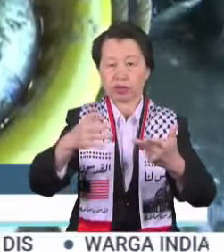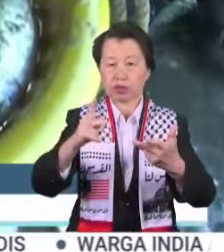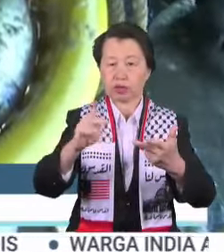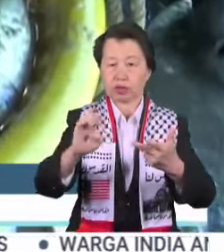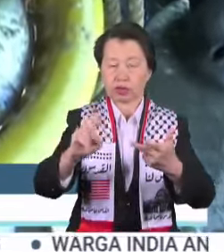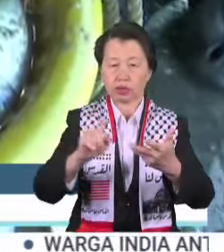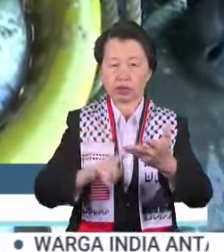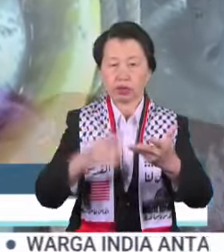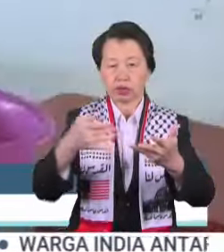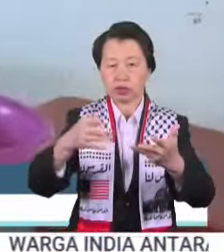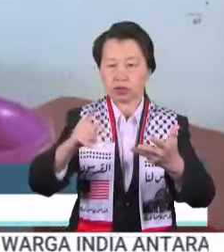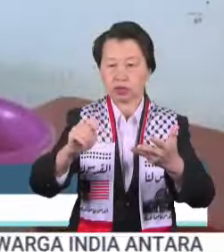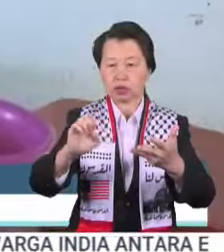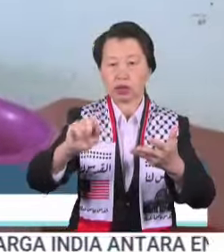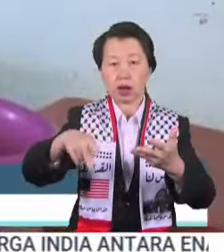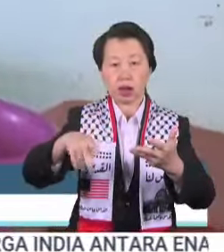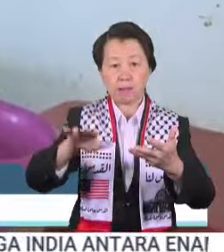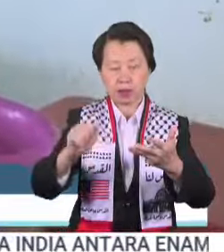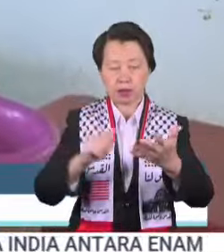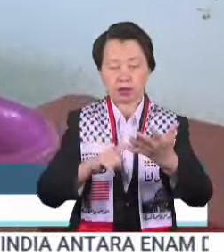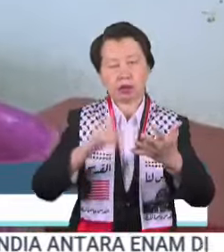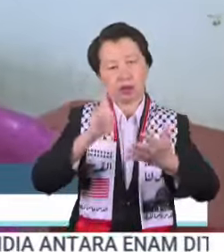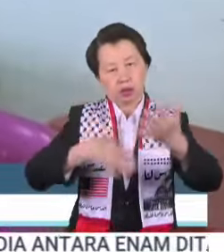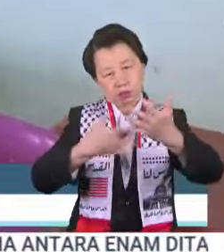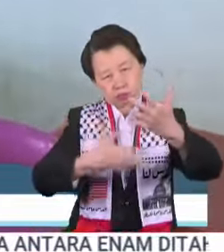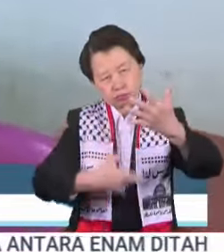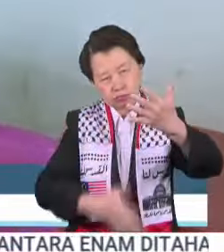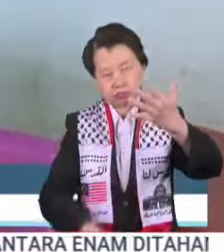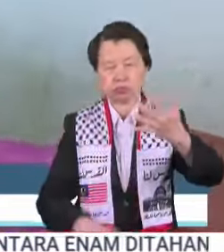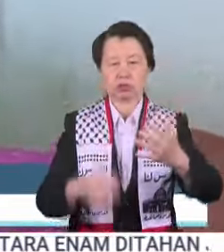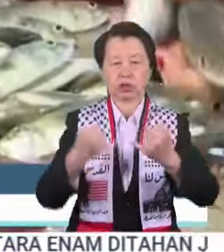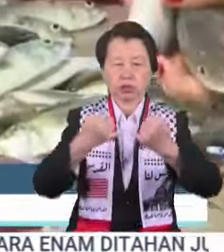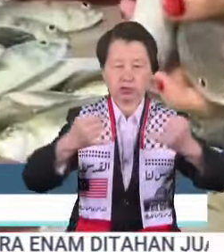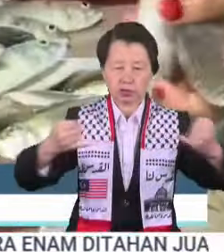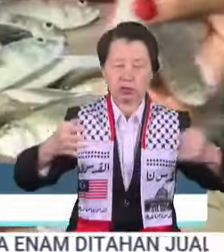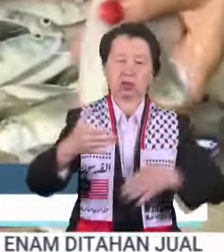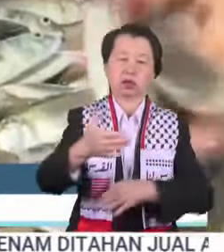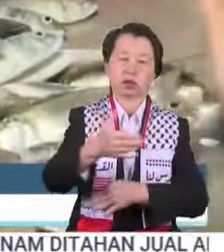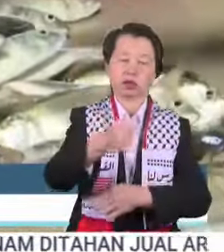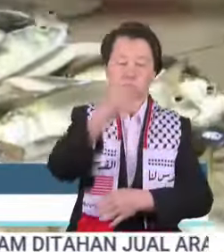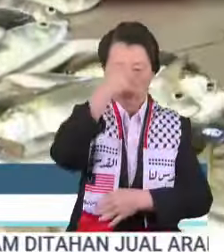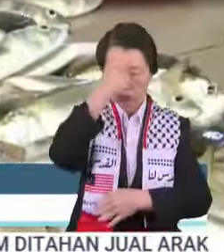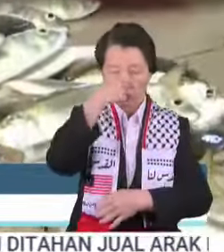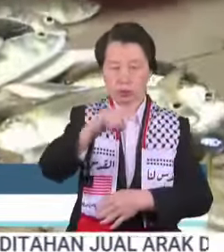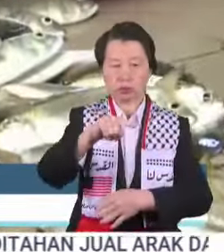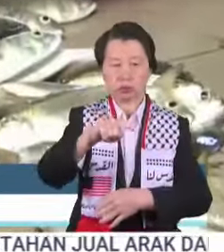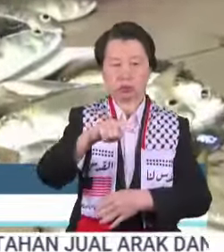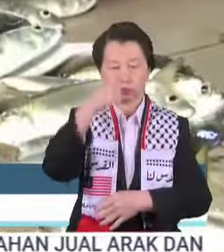keli, ikan talapia dan ikan berbagai-bagai spesies lagi, selayang dan sebagainya, untuk